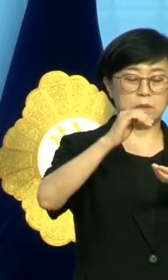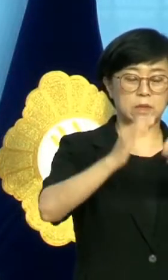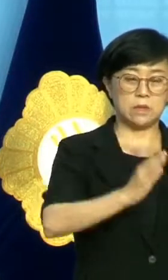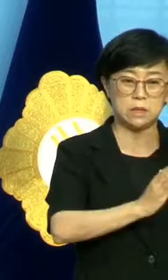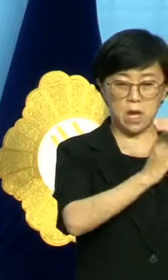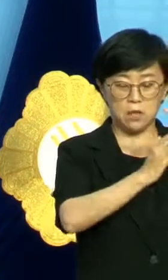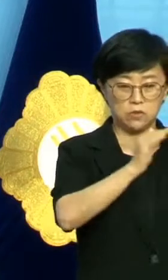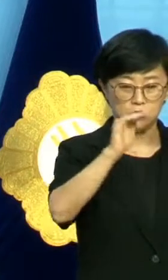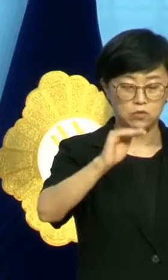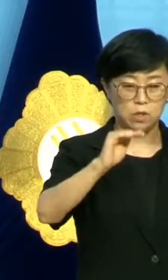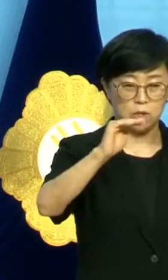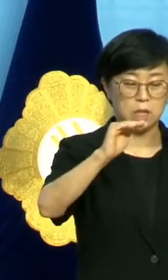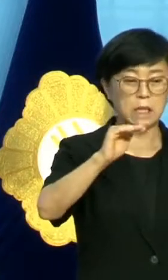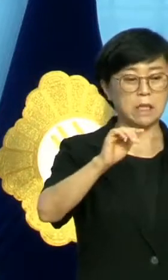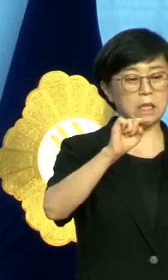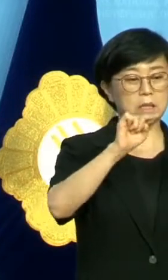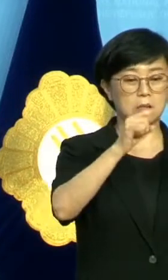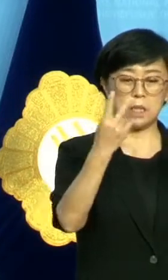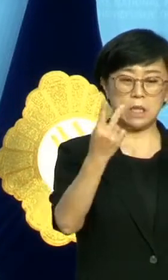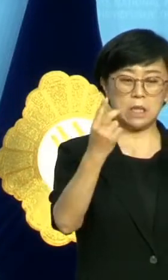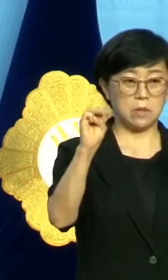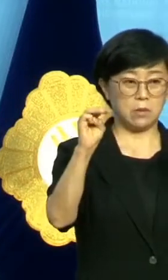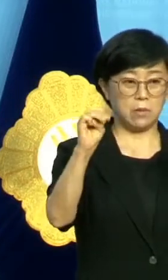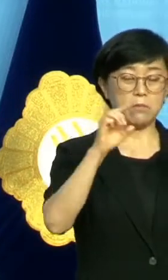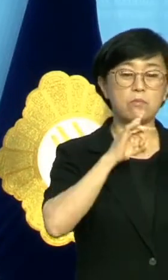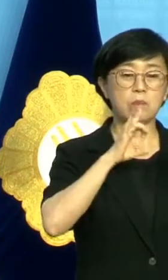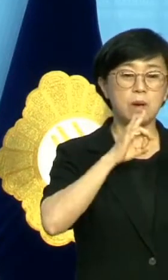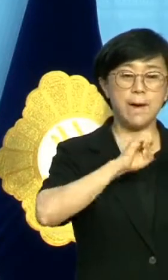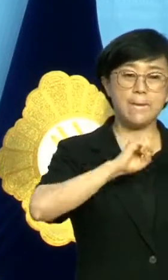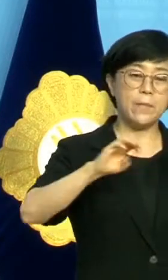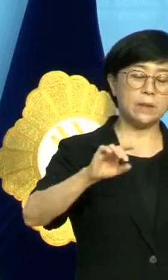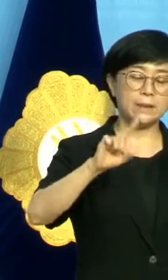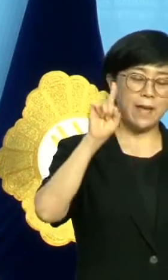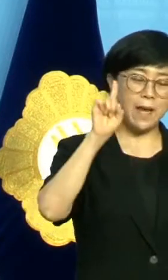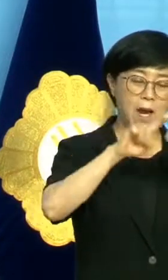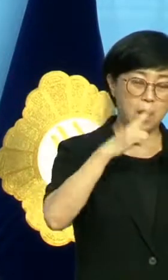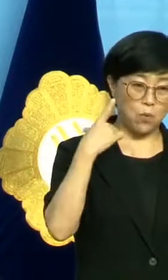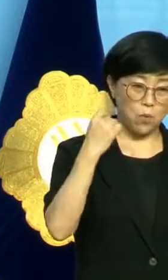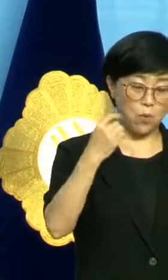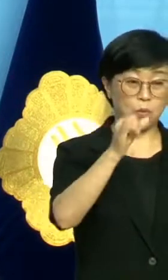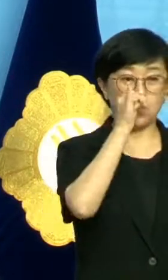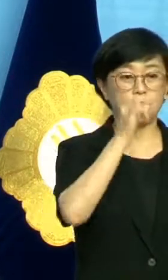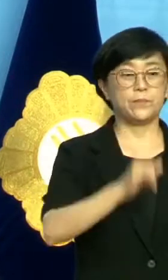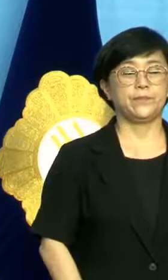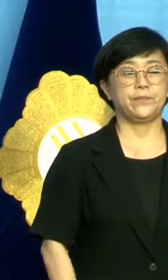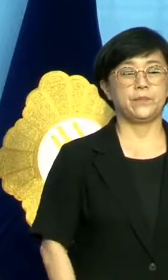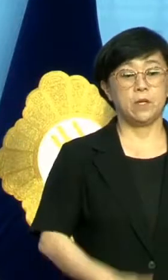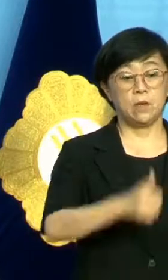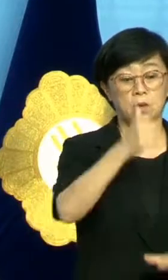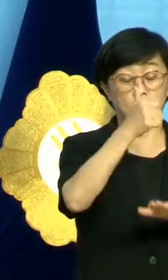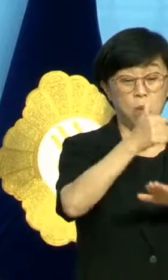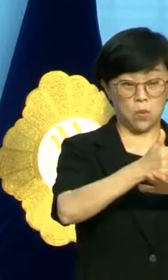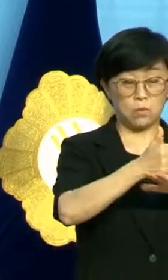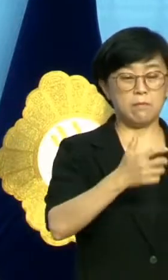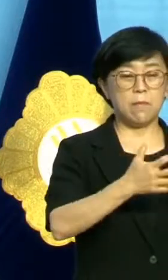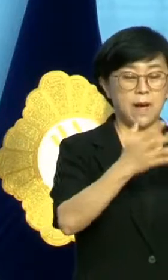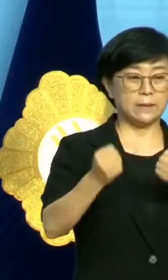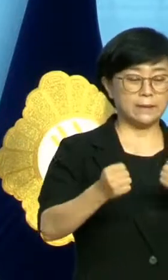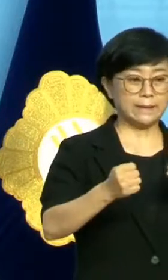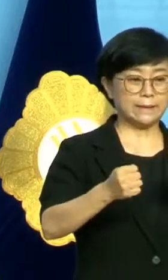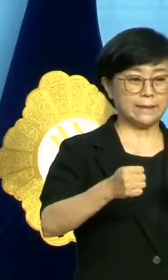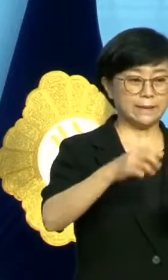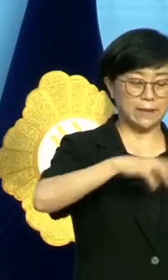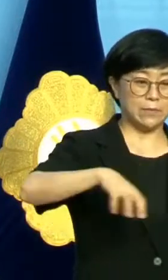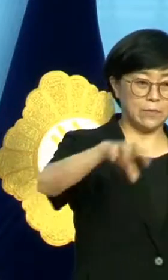차이가 1.2m 수준에서 한번도 변하지 않았습니다 결국 많은 템들이 변화된